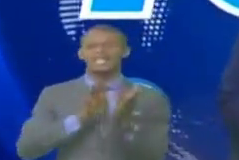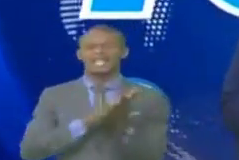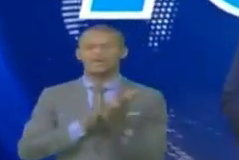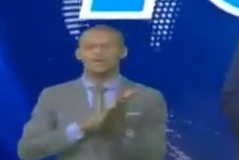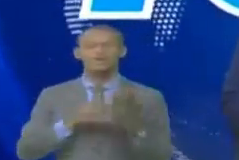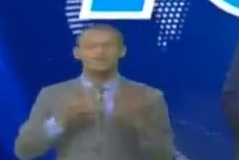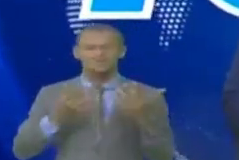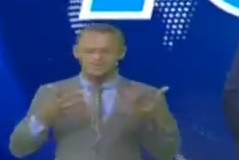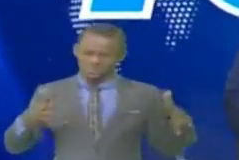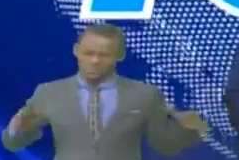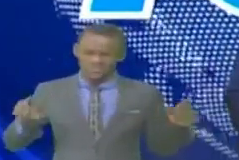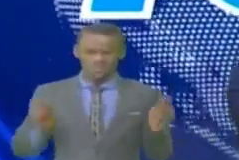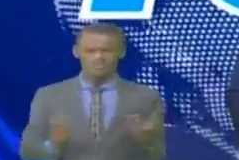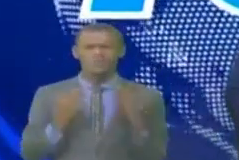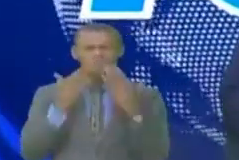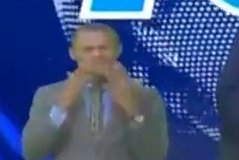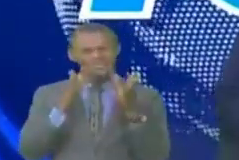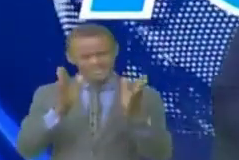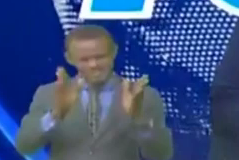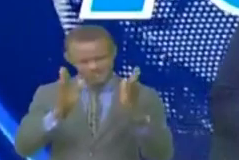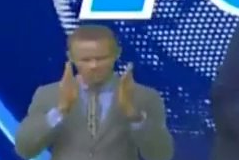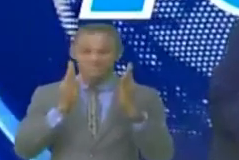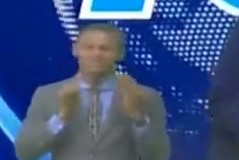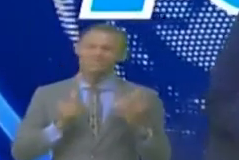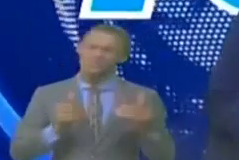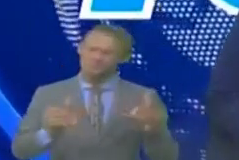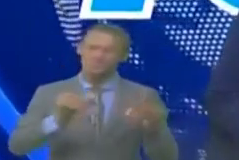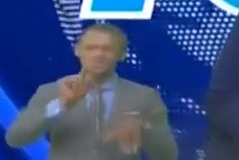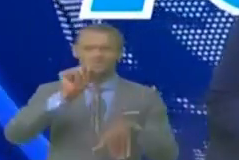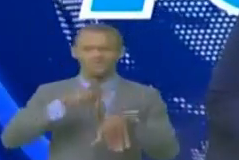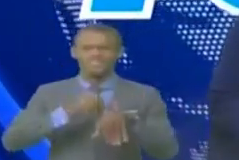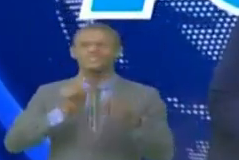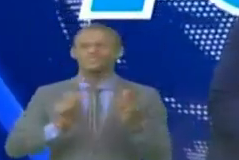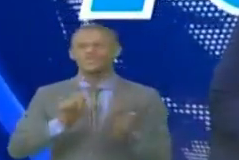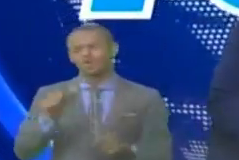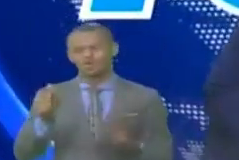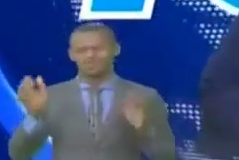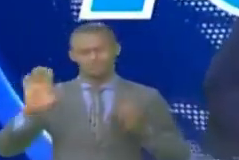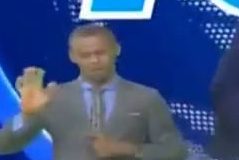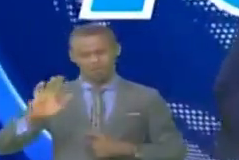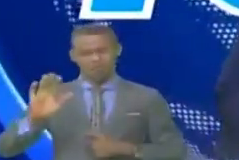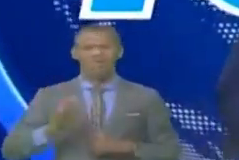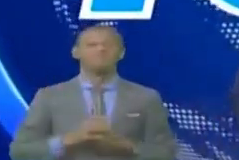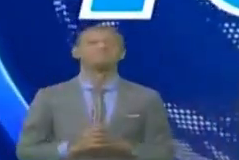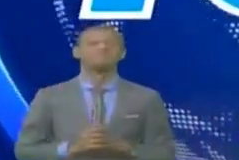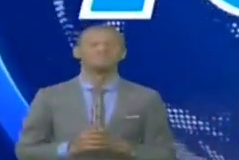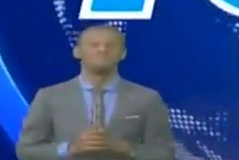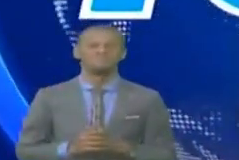Merci de nous avoir suivis. L'actualité continue sur nos antennes à 20h. Nancy Audia. Au revoir.